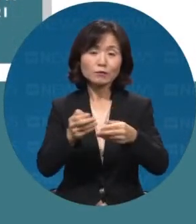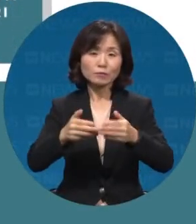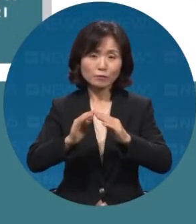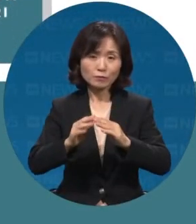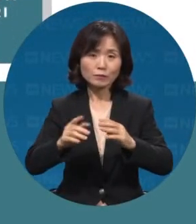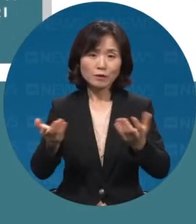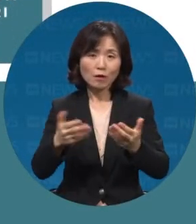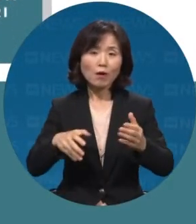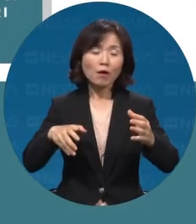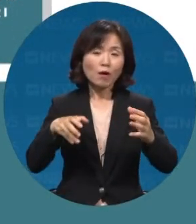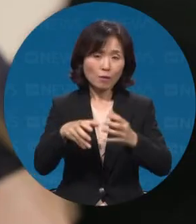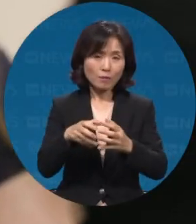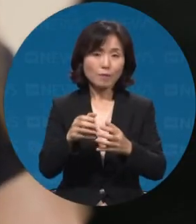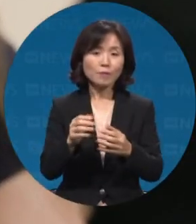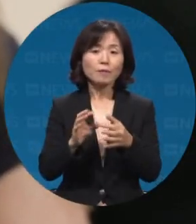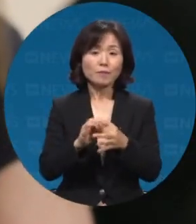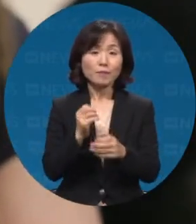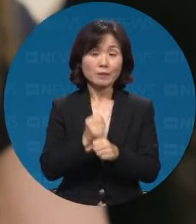만들어갑니다.